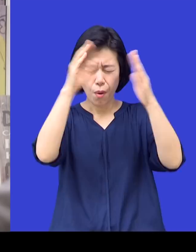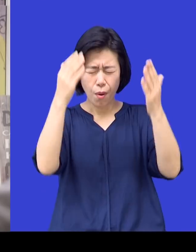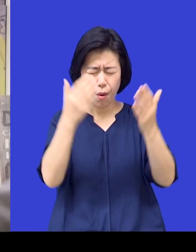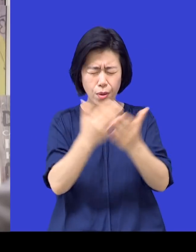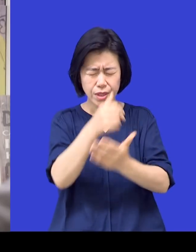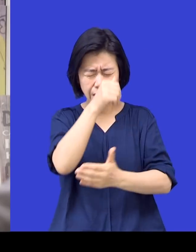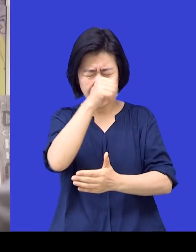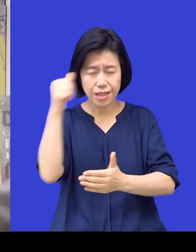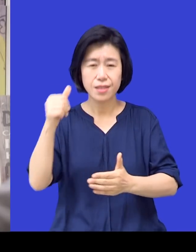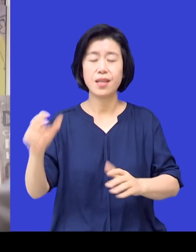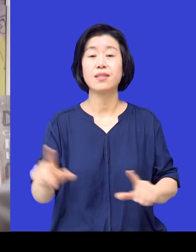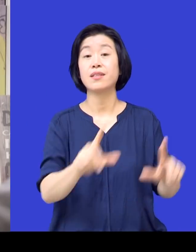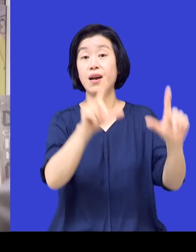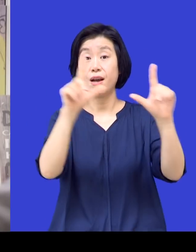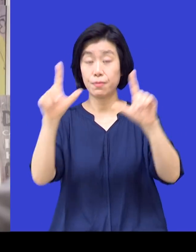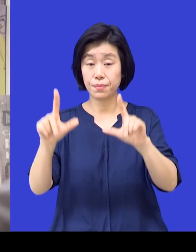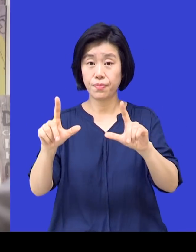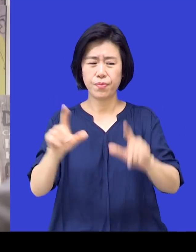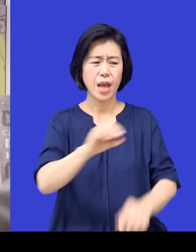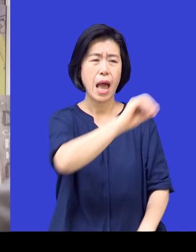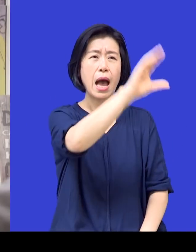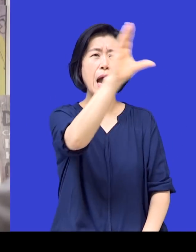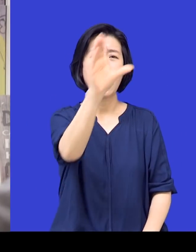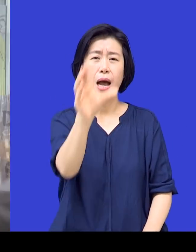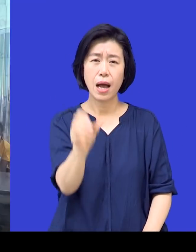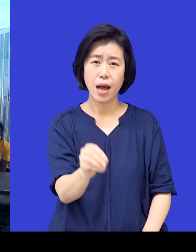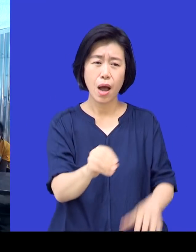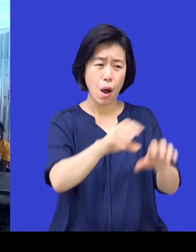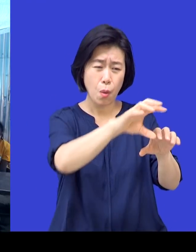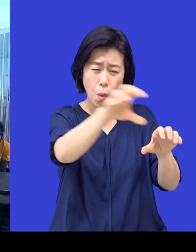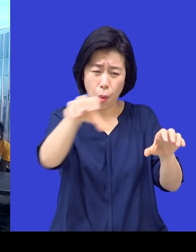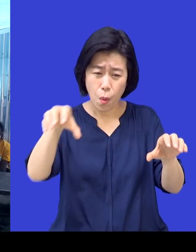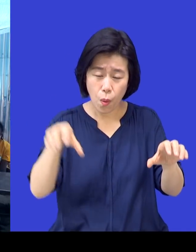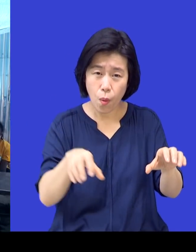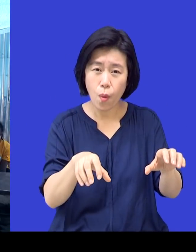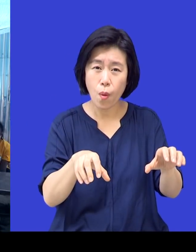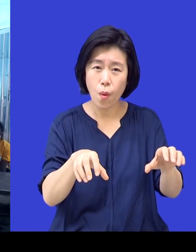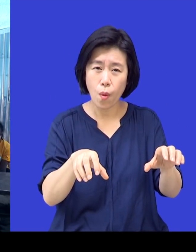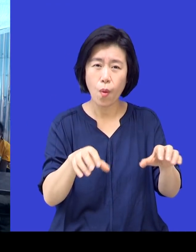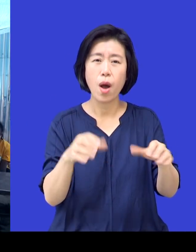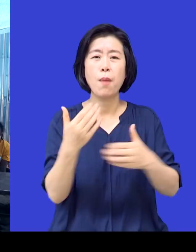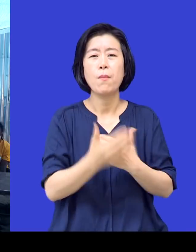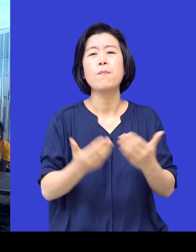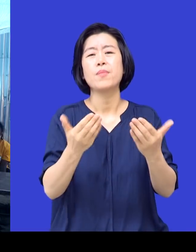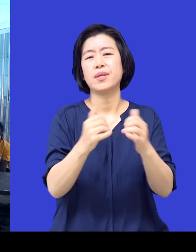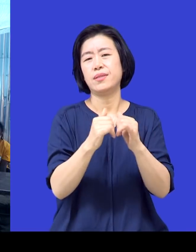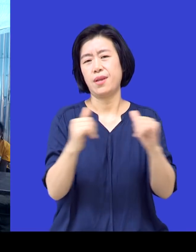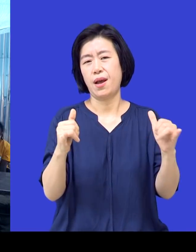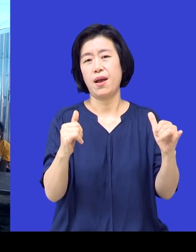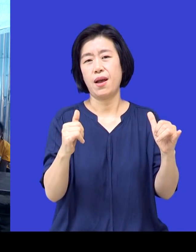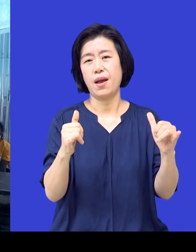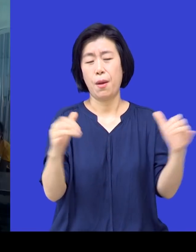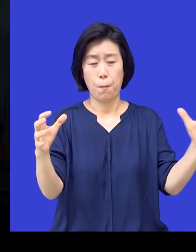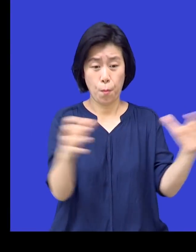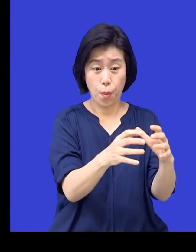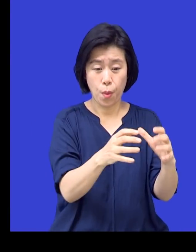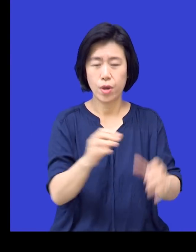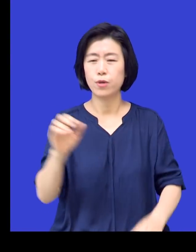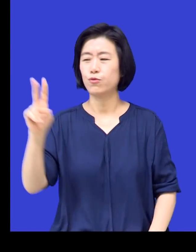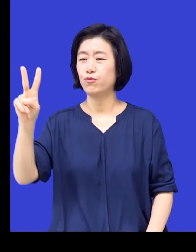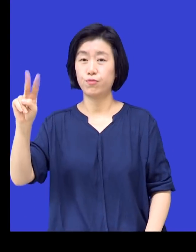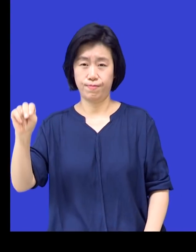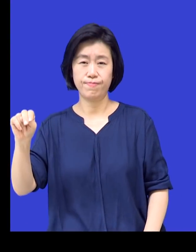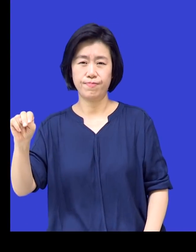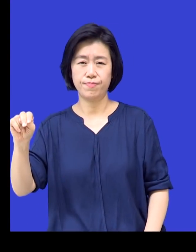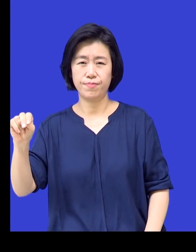지금 아프리카 전역에 수만 명의 발런티어들, 예. NGO를 만들어서 UN 한국의 제약회사들, 전 세계의